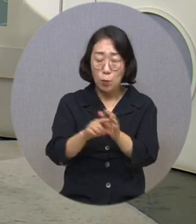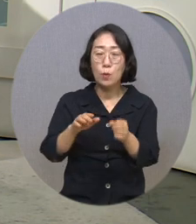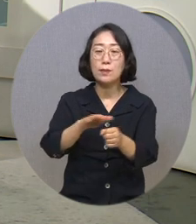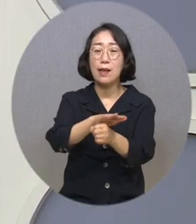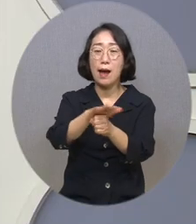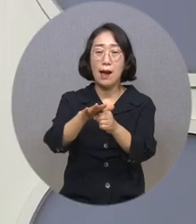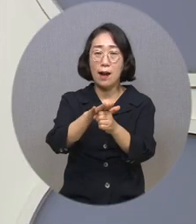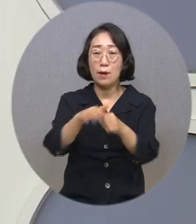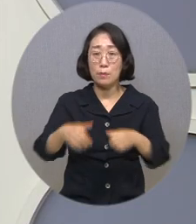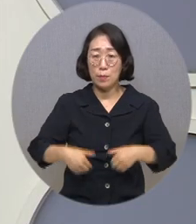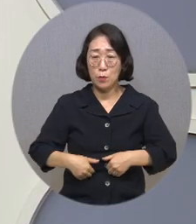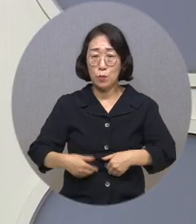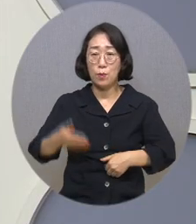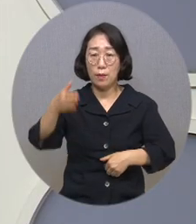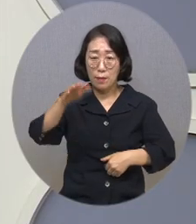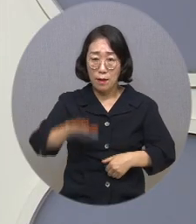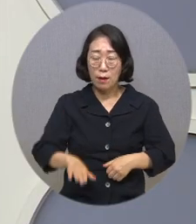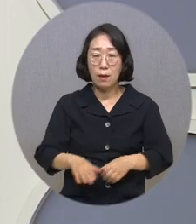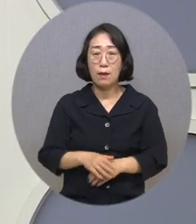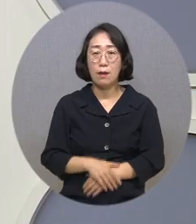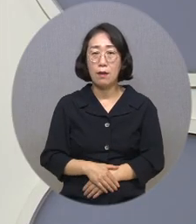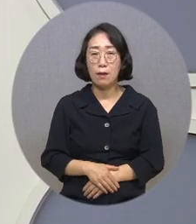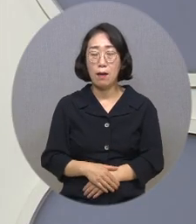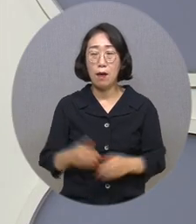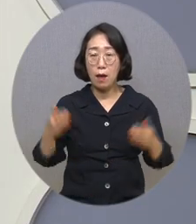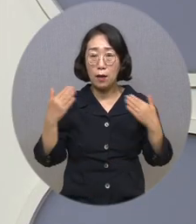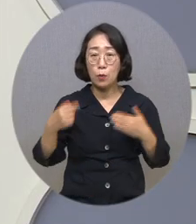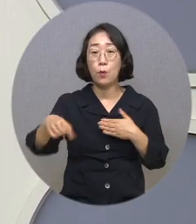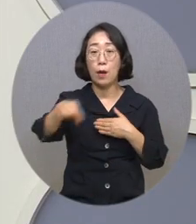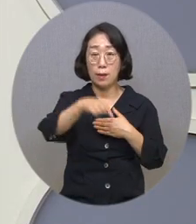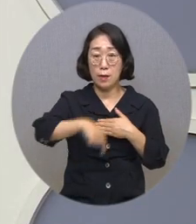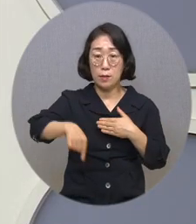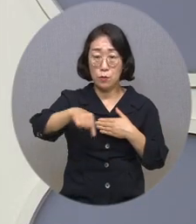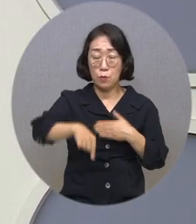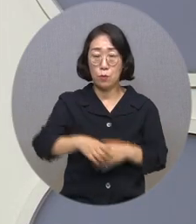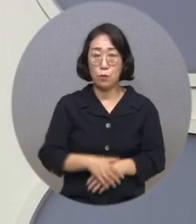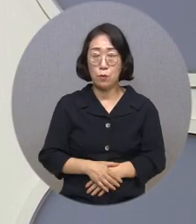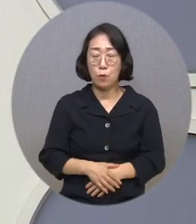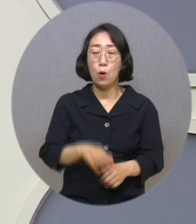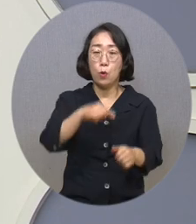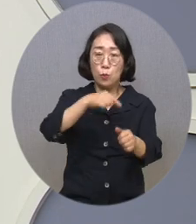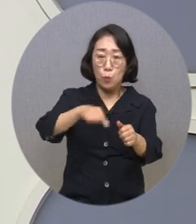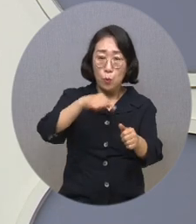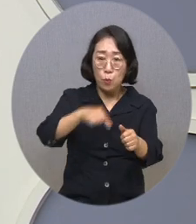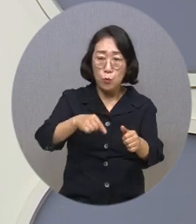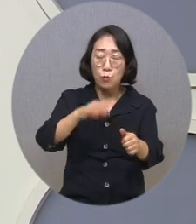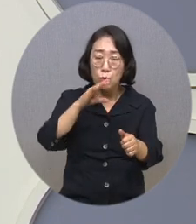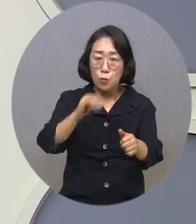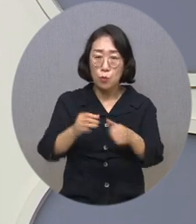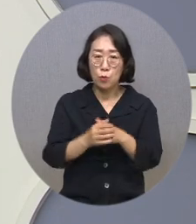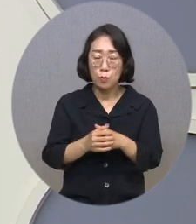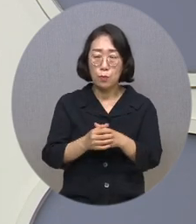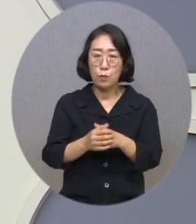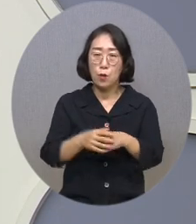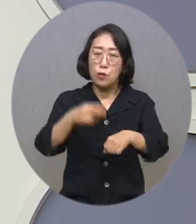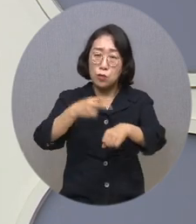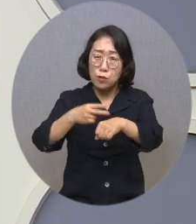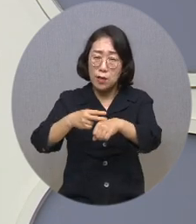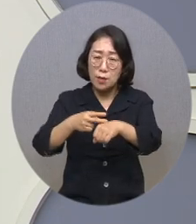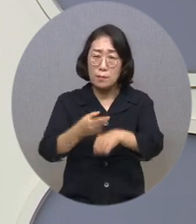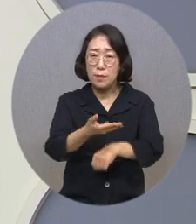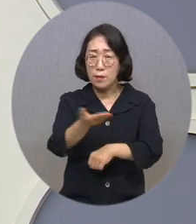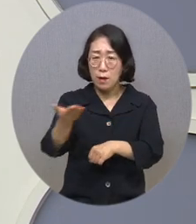대상인데요. 그 학교 안에서 이게 교육도 교육이지만 교직원들 간의